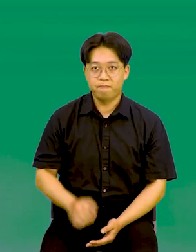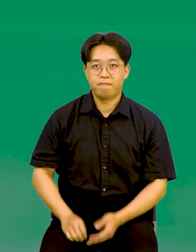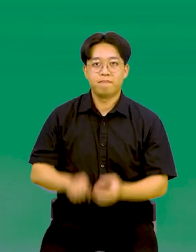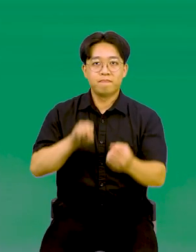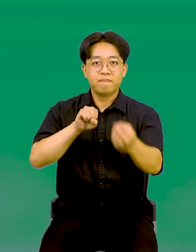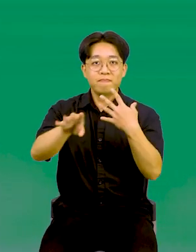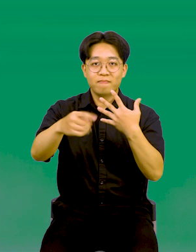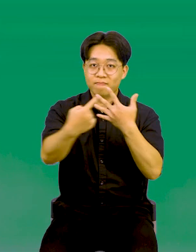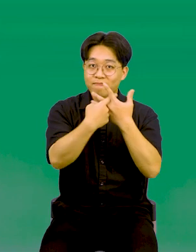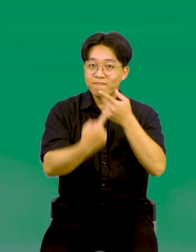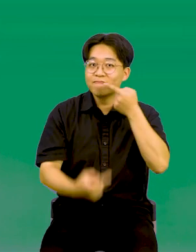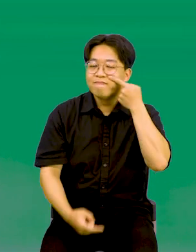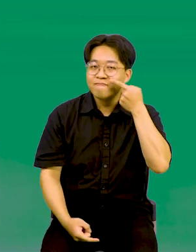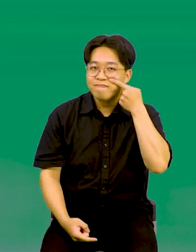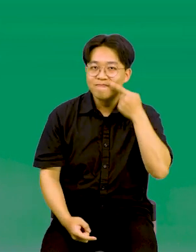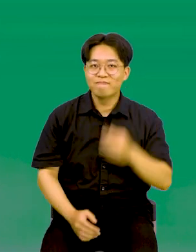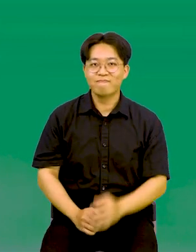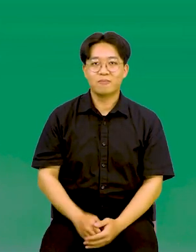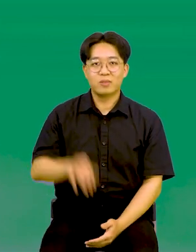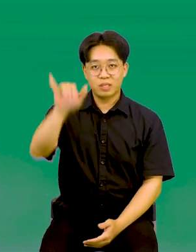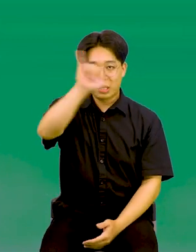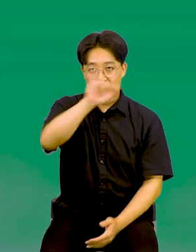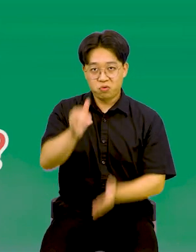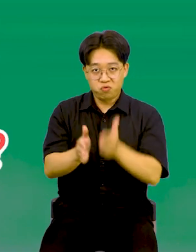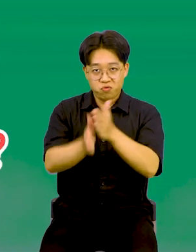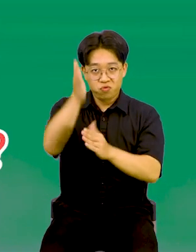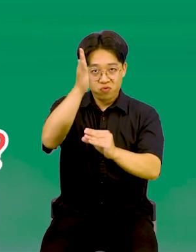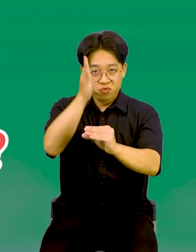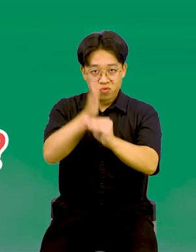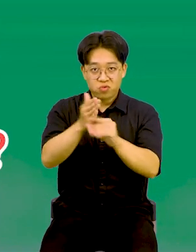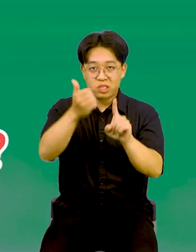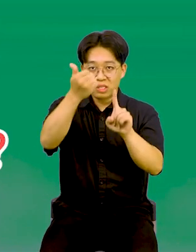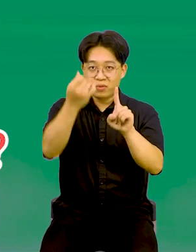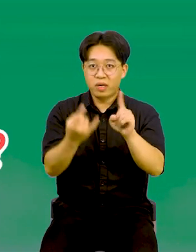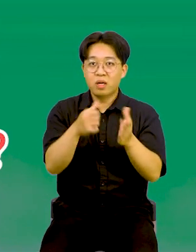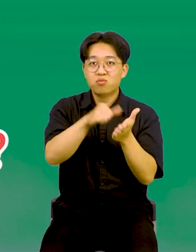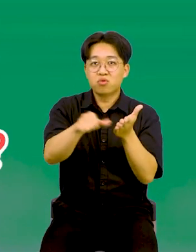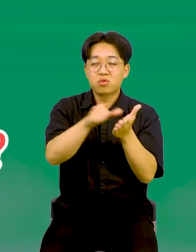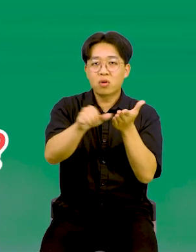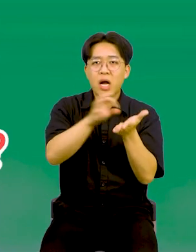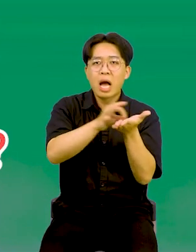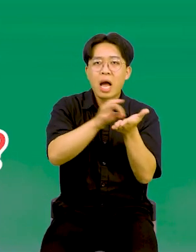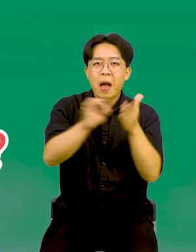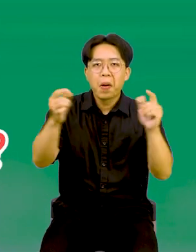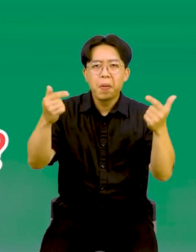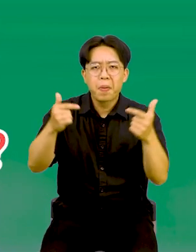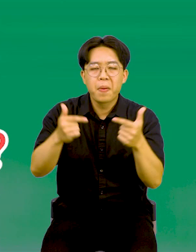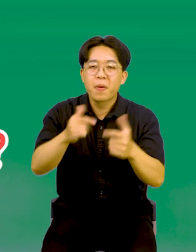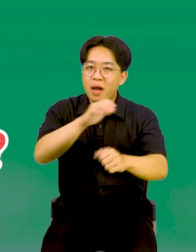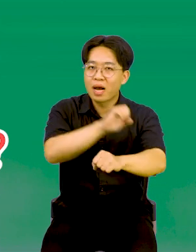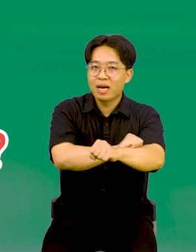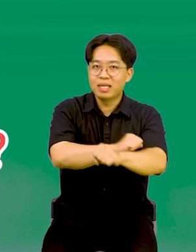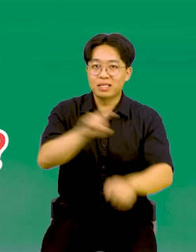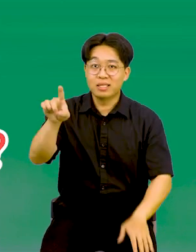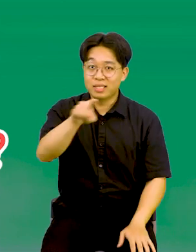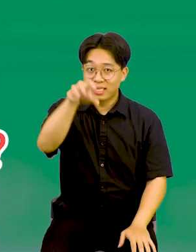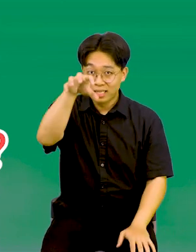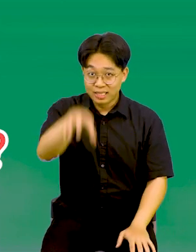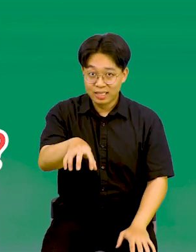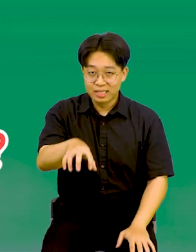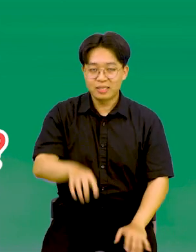여러분, 퀴즈 한번 맞춰보세요. 전국 기초지자체 중 일회용품 감량을 가장 잘한